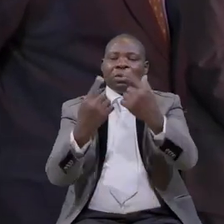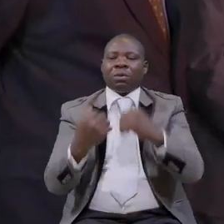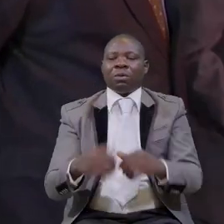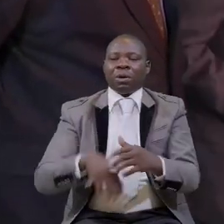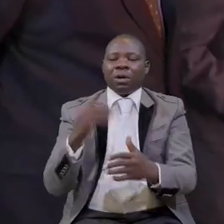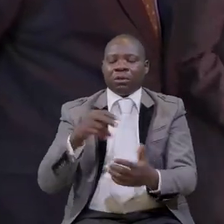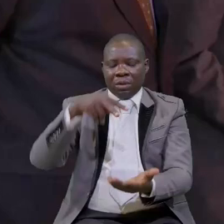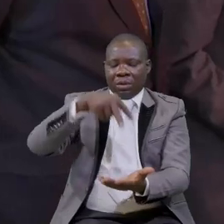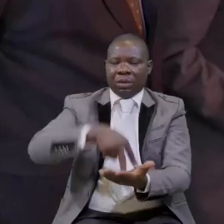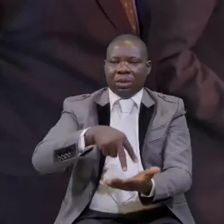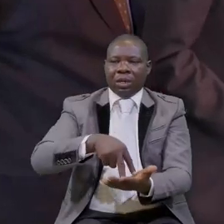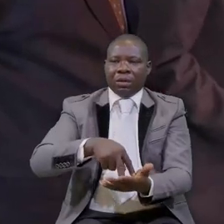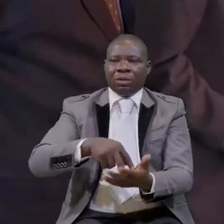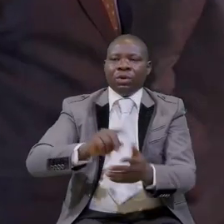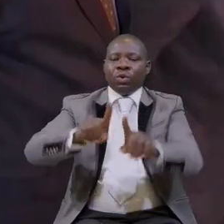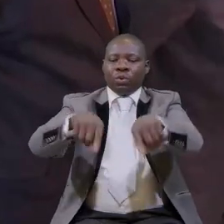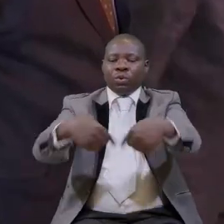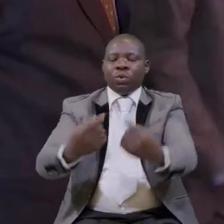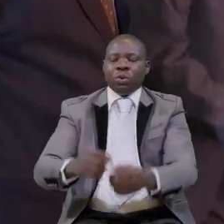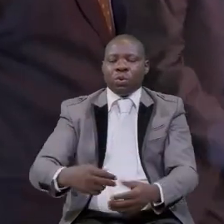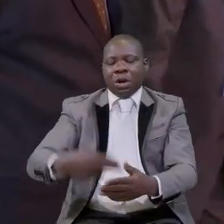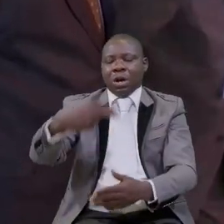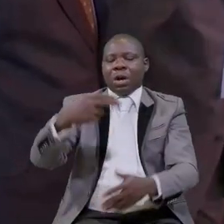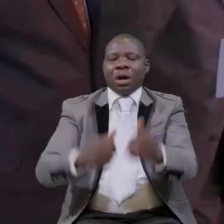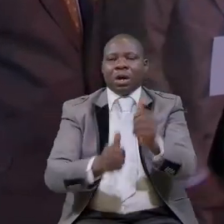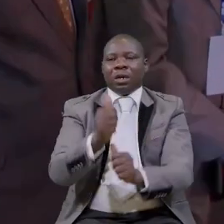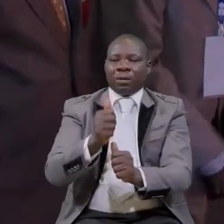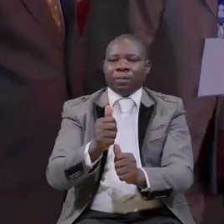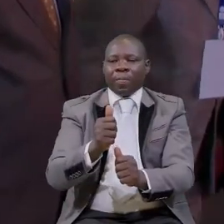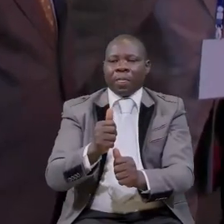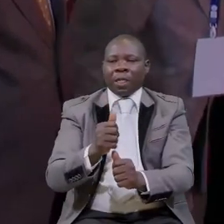Lève-toi! Va plus haut!